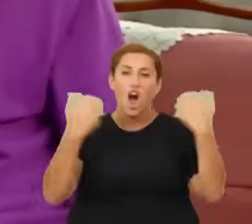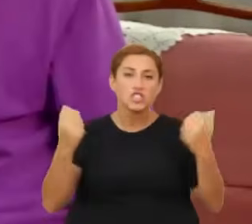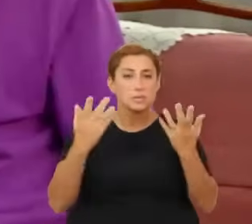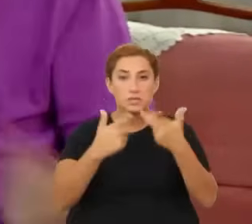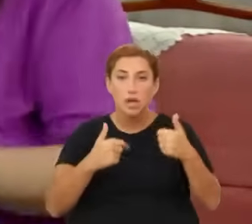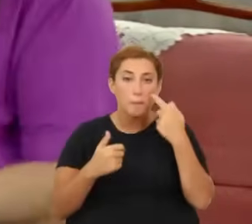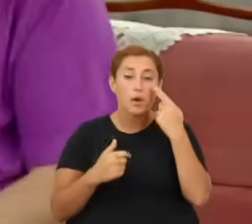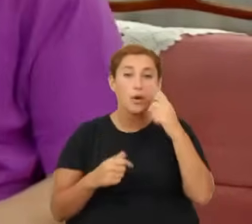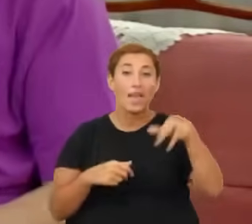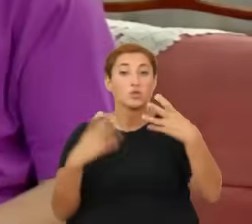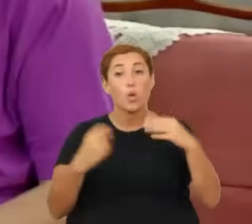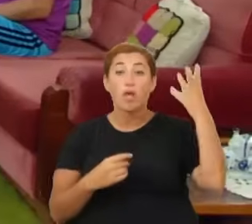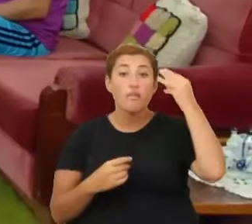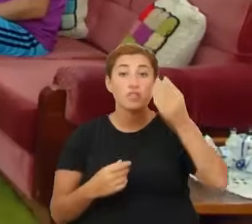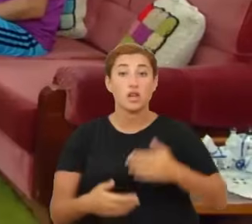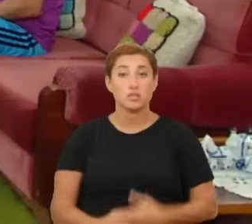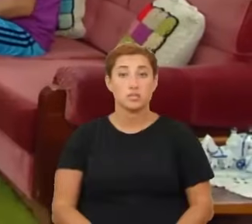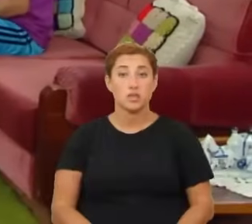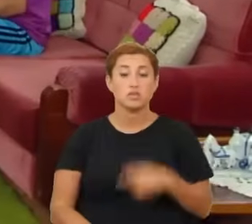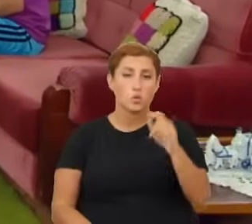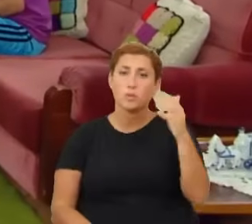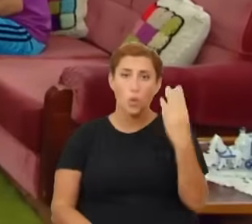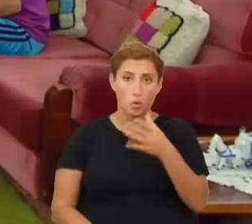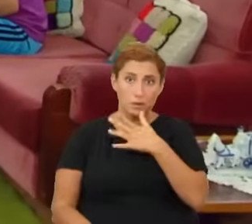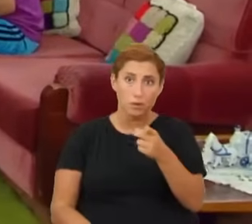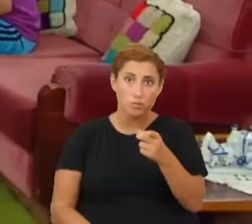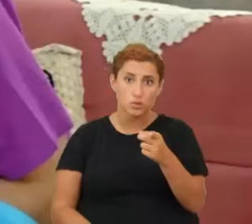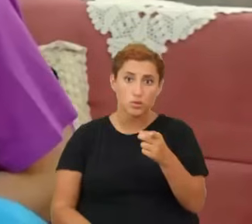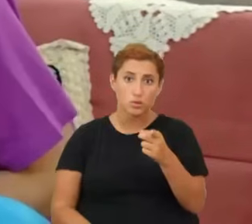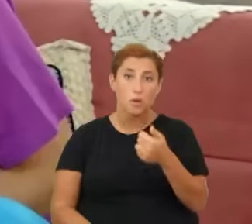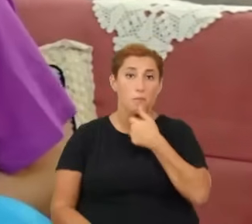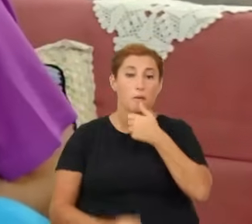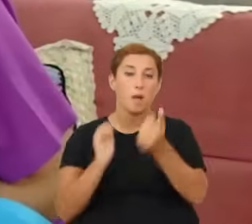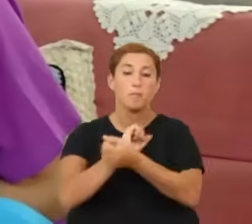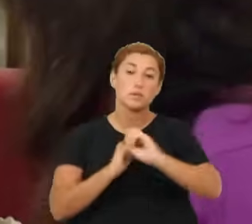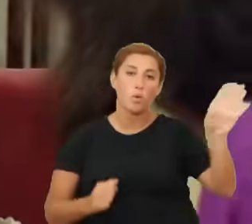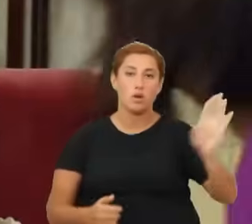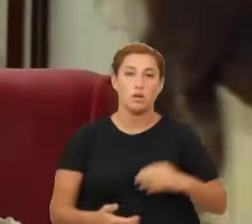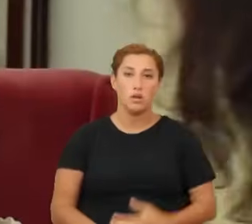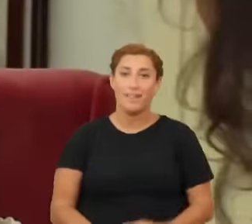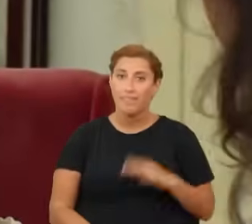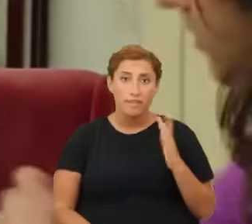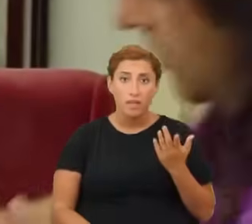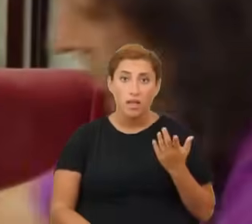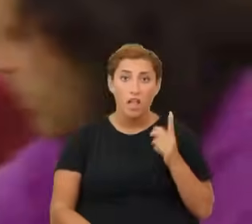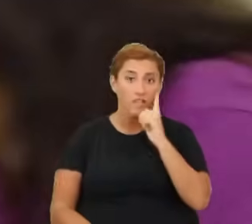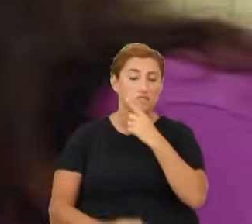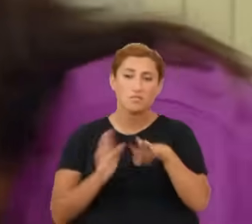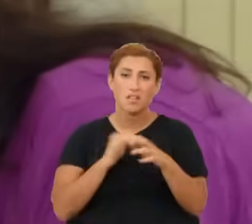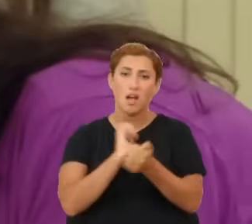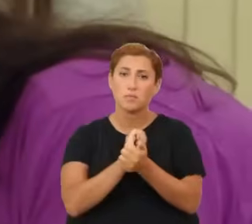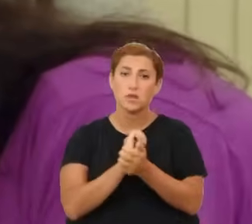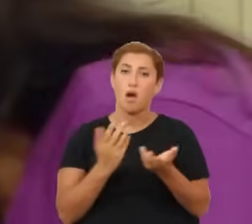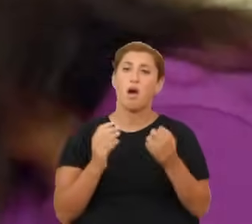açarlarsa, sayarlarsa, eksik olduğunu anlarlarsa... Sen o zaman ne olur biliyor musun? babamı hapse atarlar. Ne? Eniştemi niye